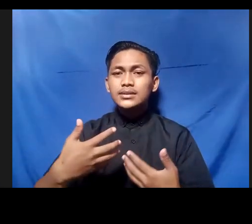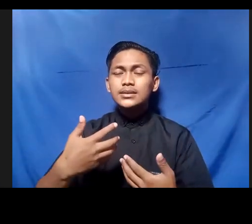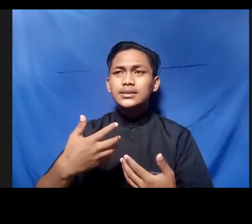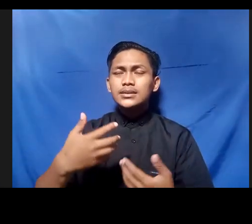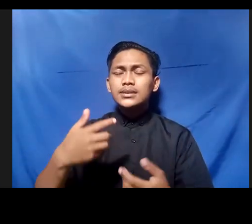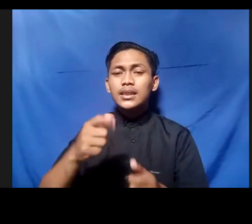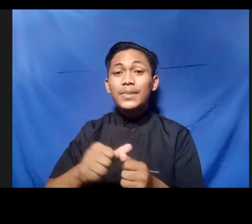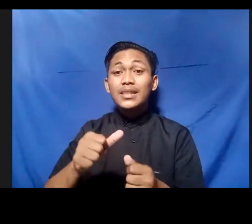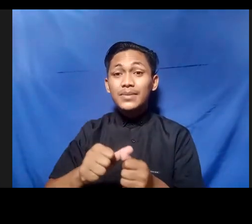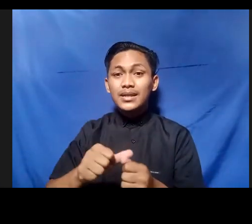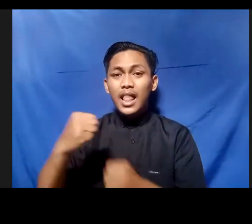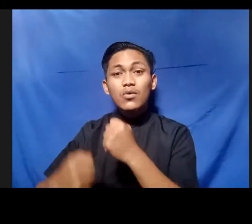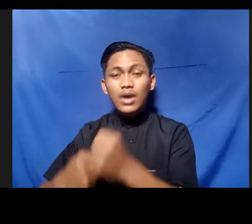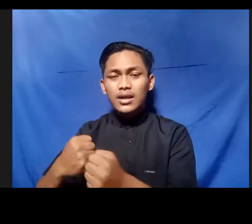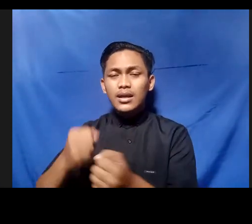coba